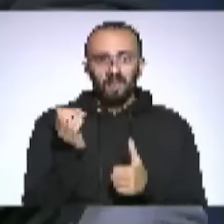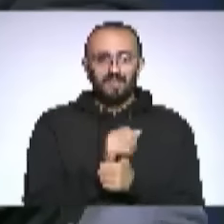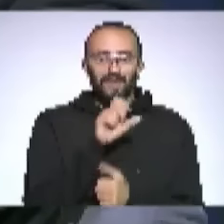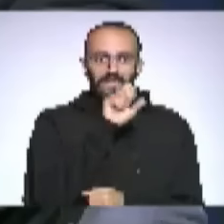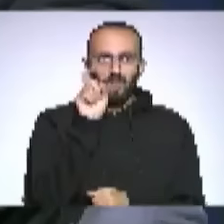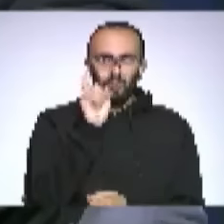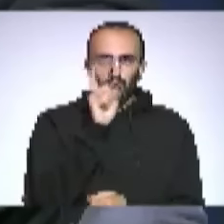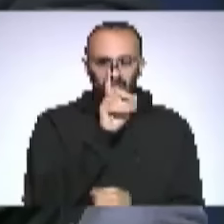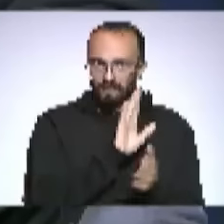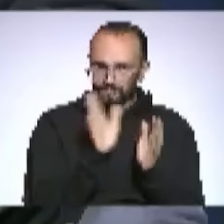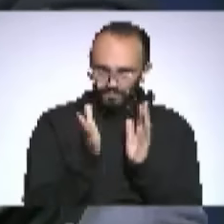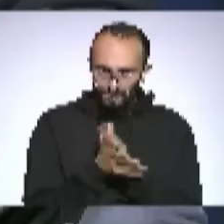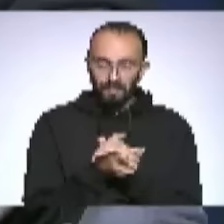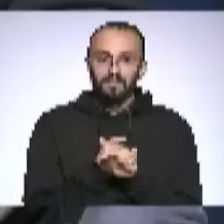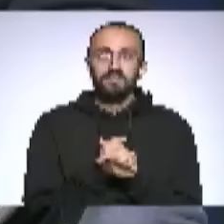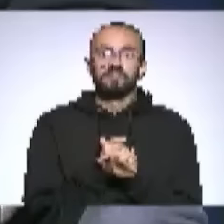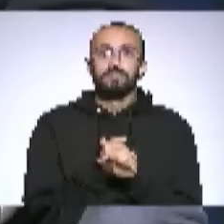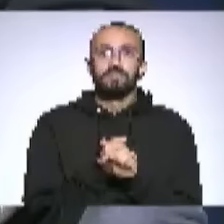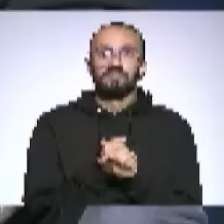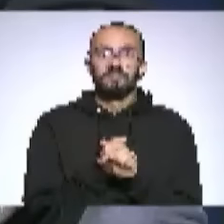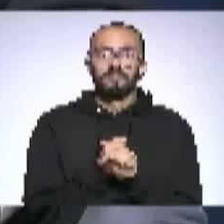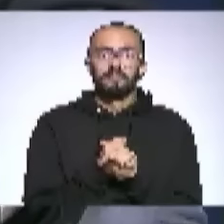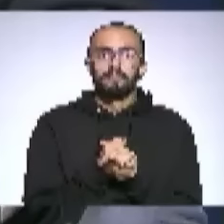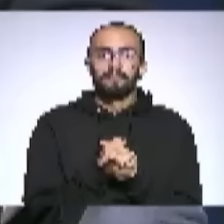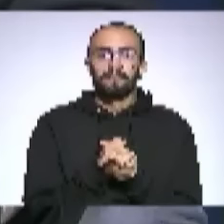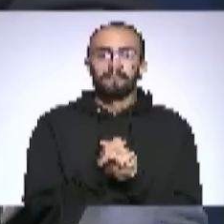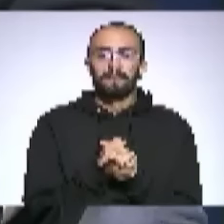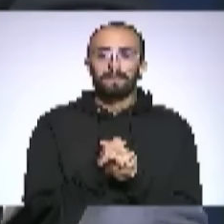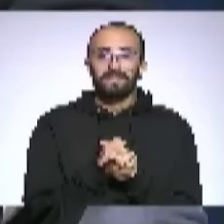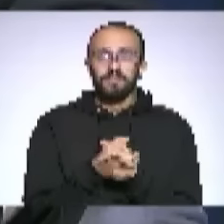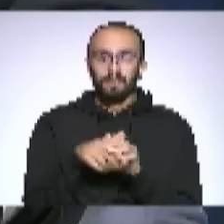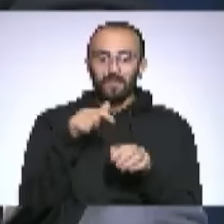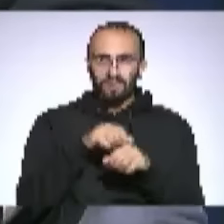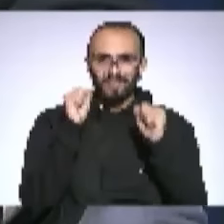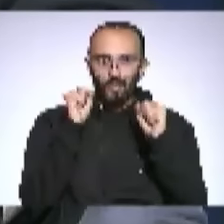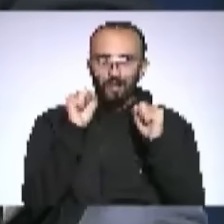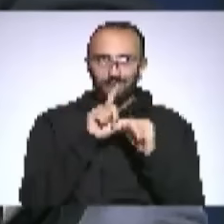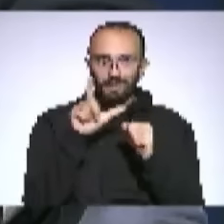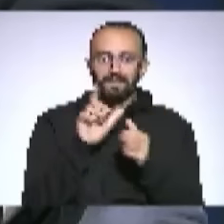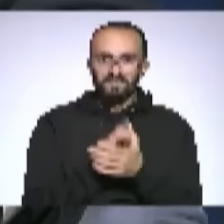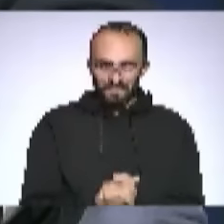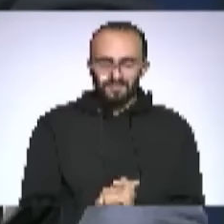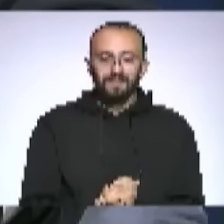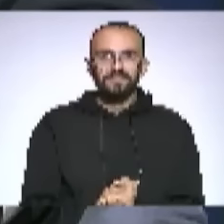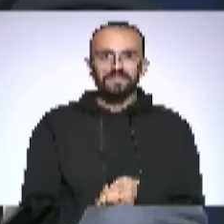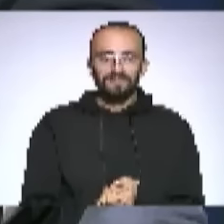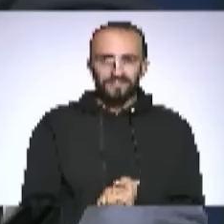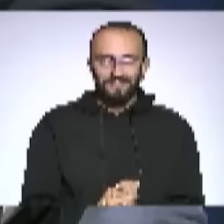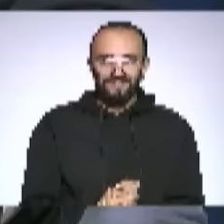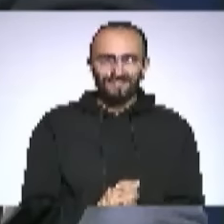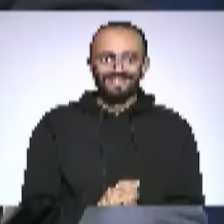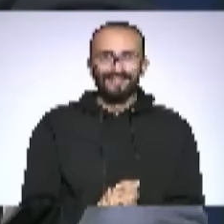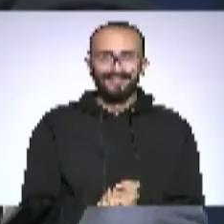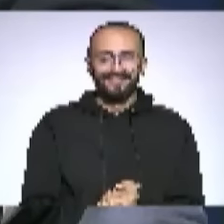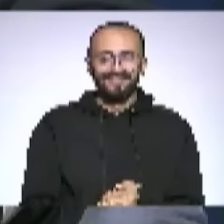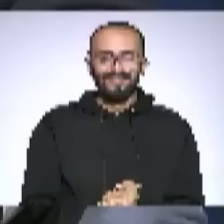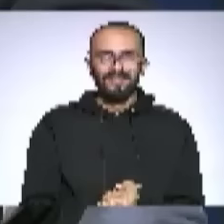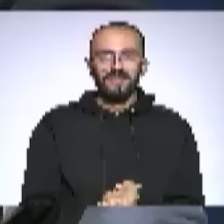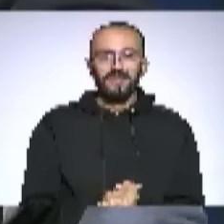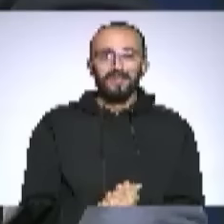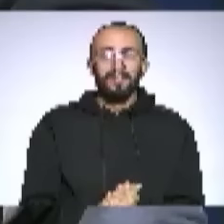2011 خطبت مراتي اجوزت في سنه الثوره يعني اه ما هي كانت سنه زينه اوكي ماشي